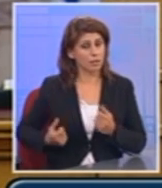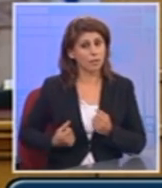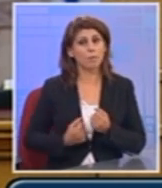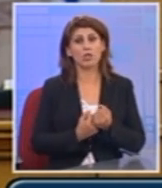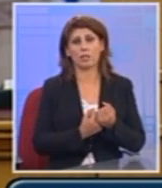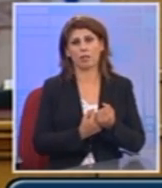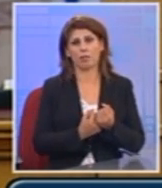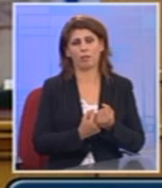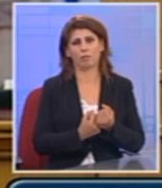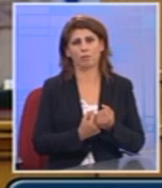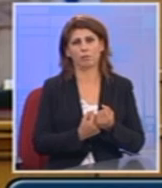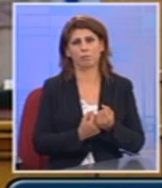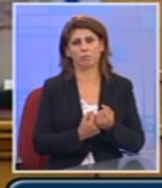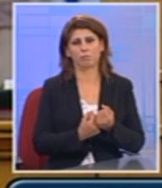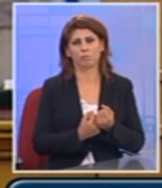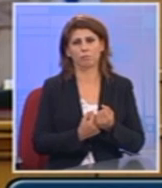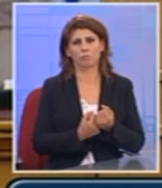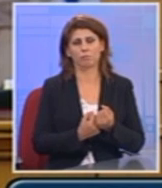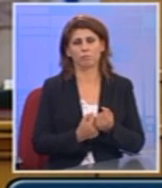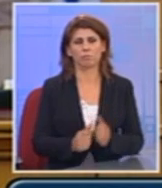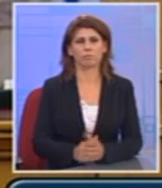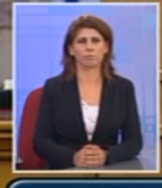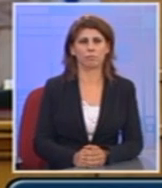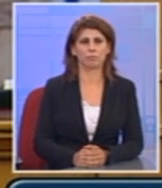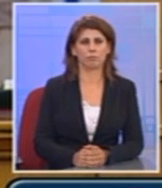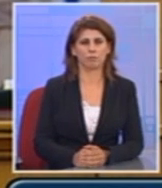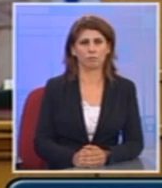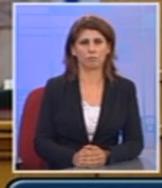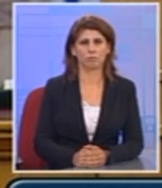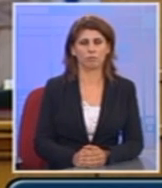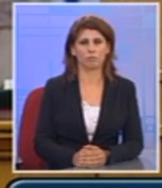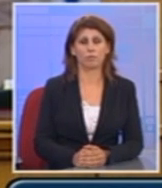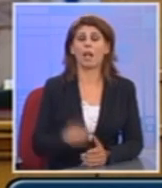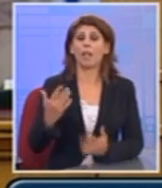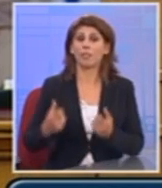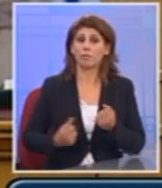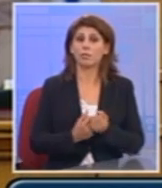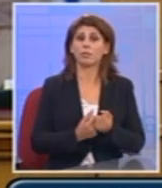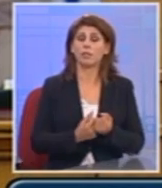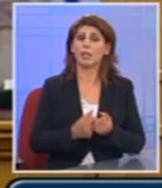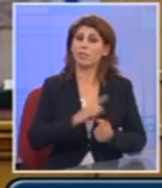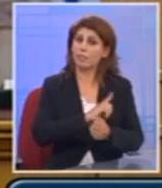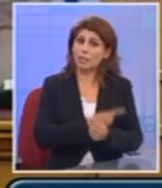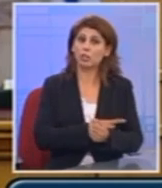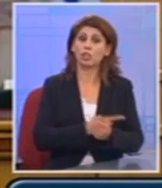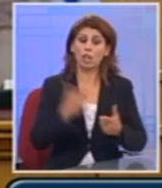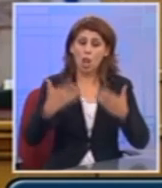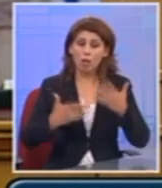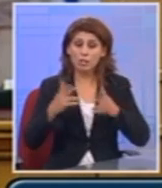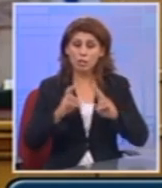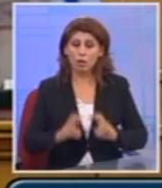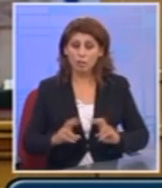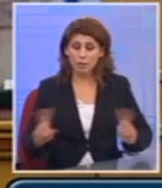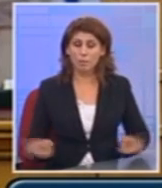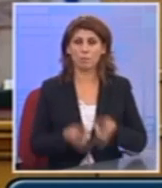υποστηριχθεί από την δυνατότητα να γίνει λογιστικός έλεγχος και δεν αποκαλυφθεί η αλήθεια η